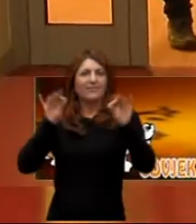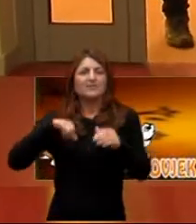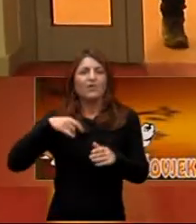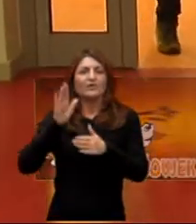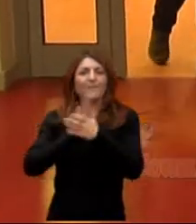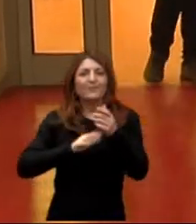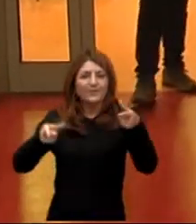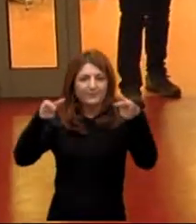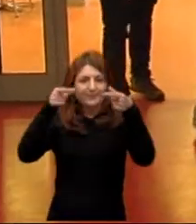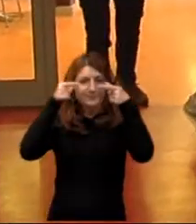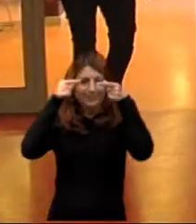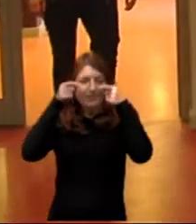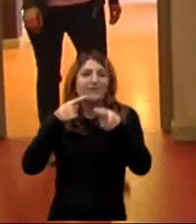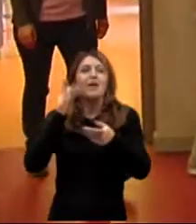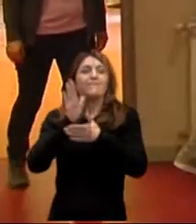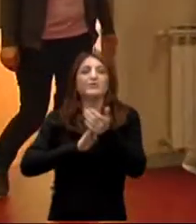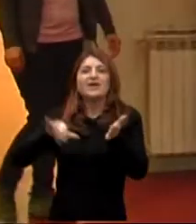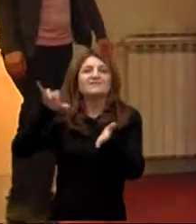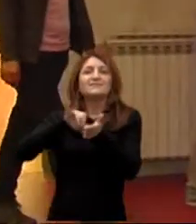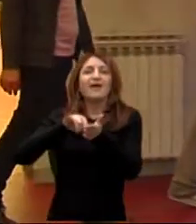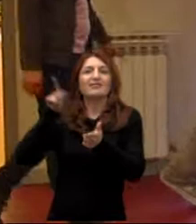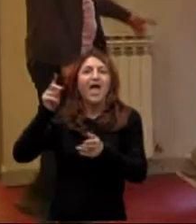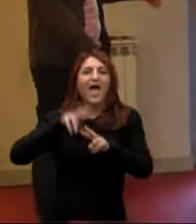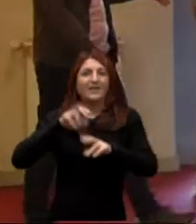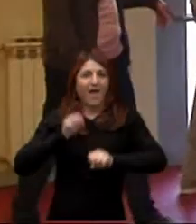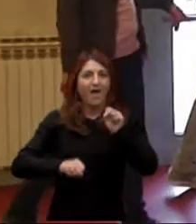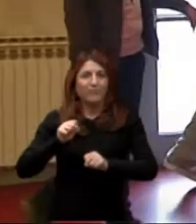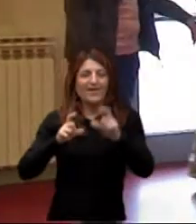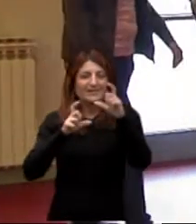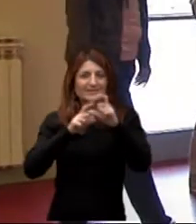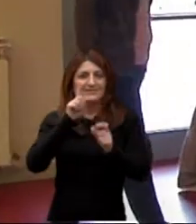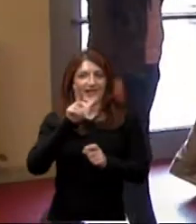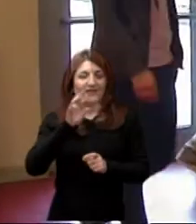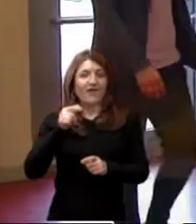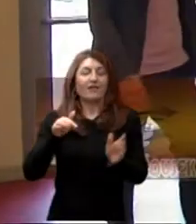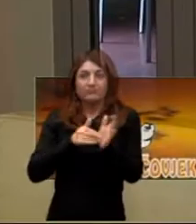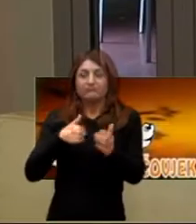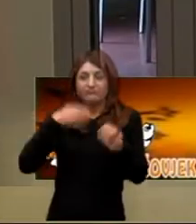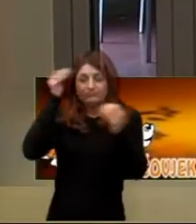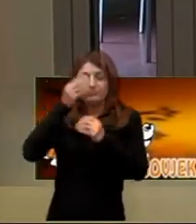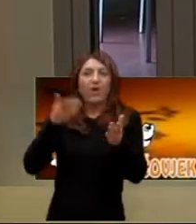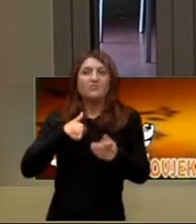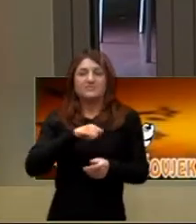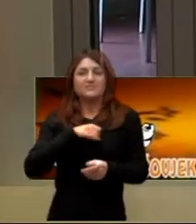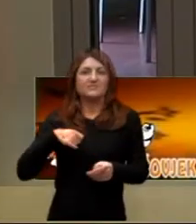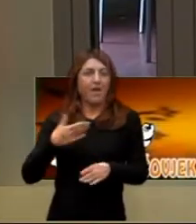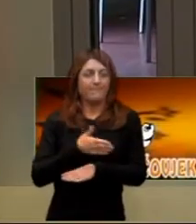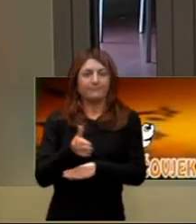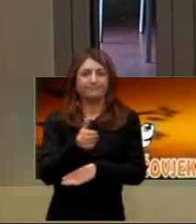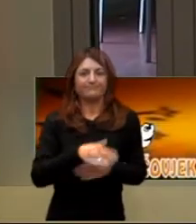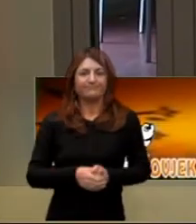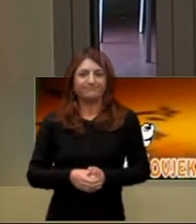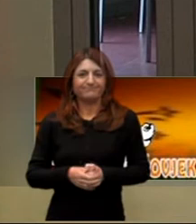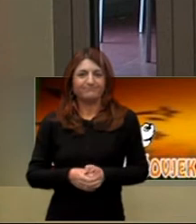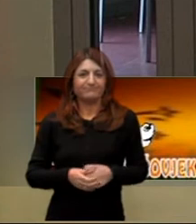Odlučio je potražiti pomoć u Centru za rehabilitaciju Silver kako bi se naučio samostalno kretati. Došlo je vrijeme da,